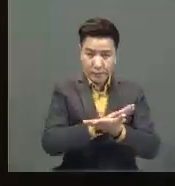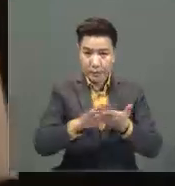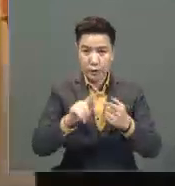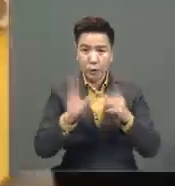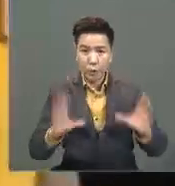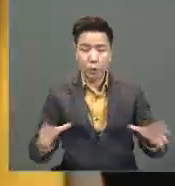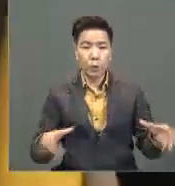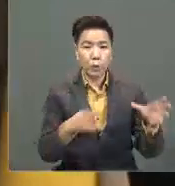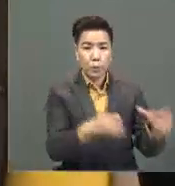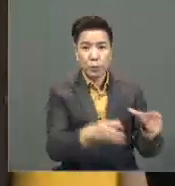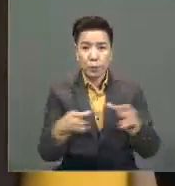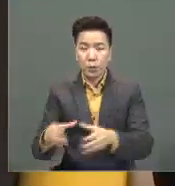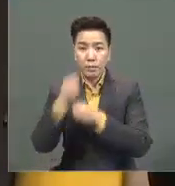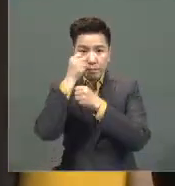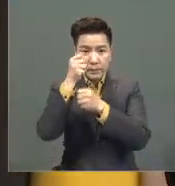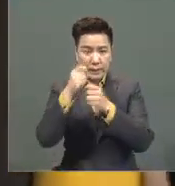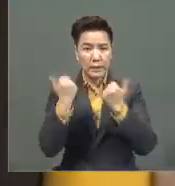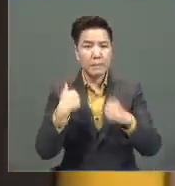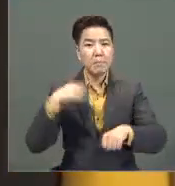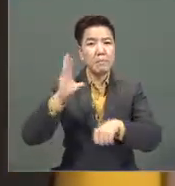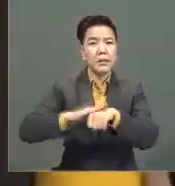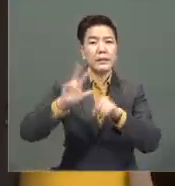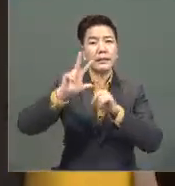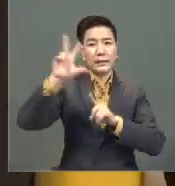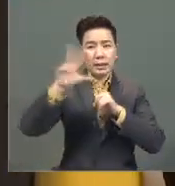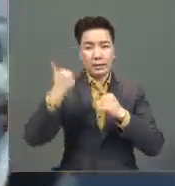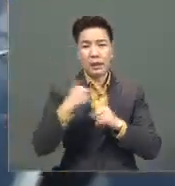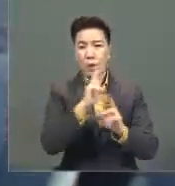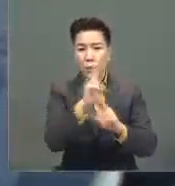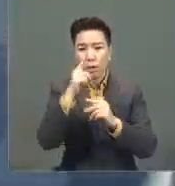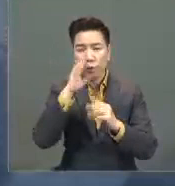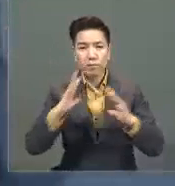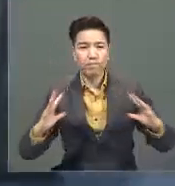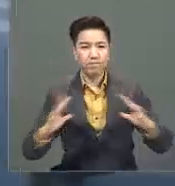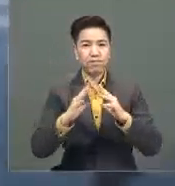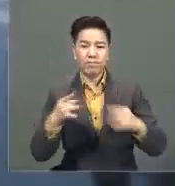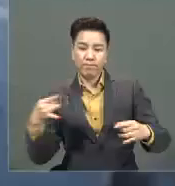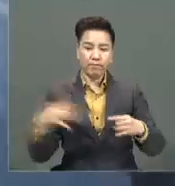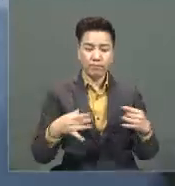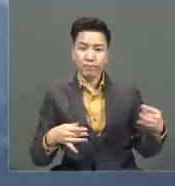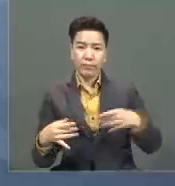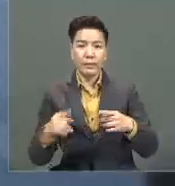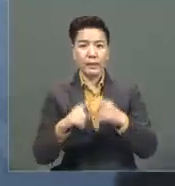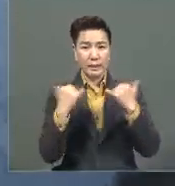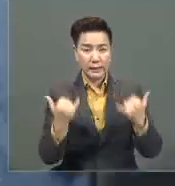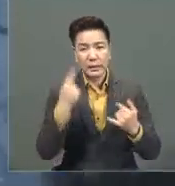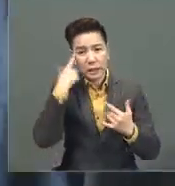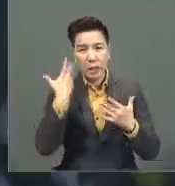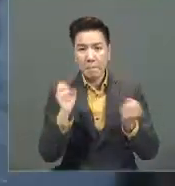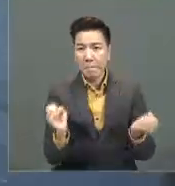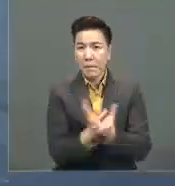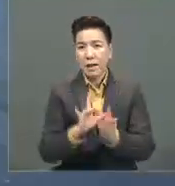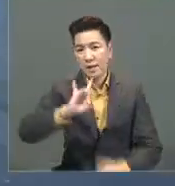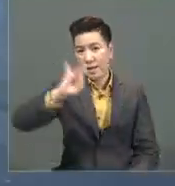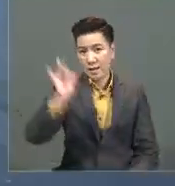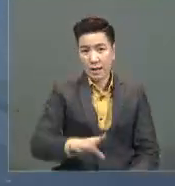ยให้กับผู้ชุมนุมทุกๆกลุ่มต้องเฝ้าระวังมือที่3แล้วก็ต้องระมัดระวังเรื่องการเผชิญหน้ายั่วยุกันของทุกกลุ่มเพื่อไม่ให้เกิดความรุน